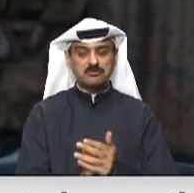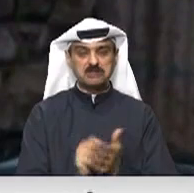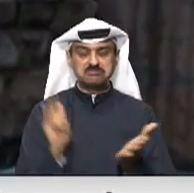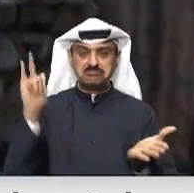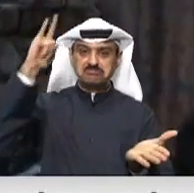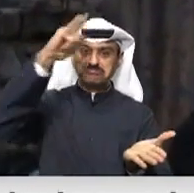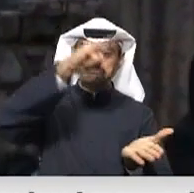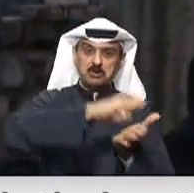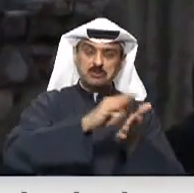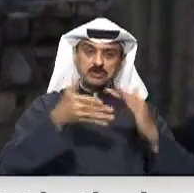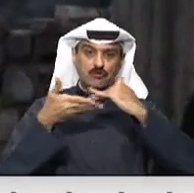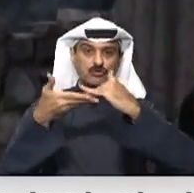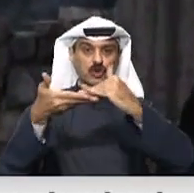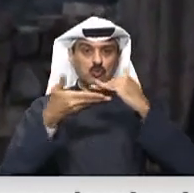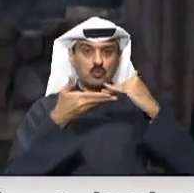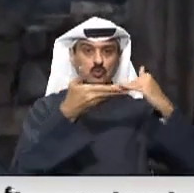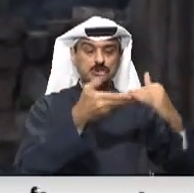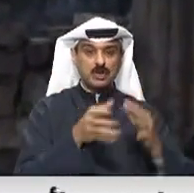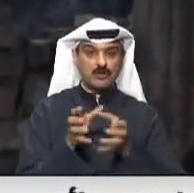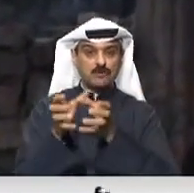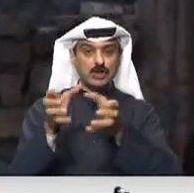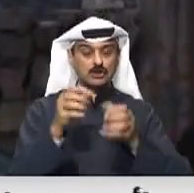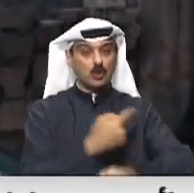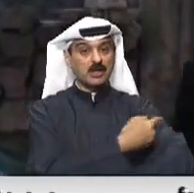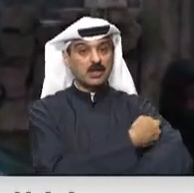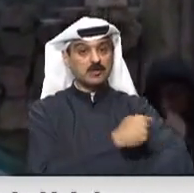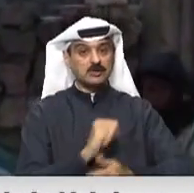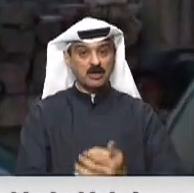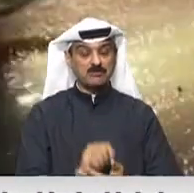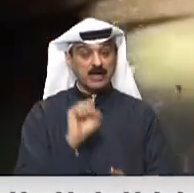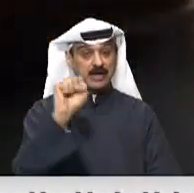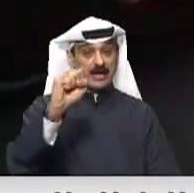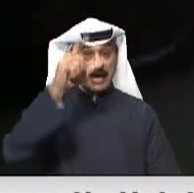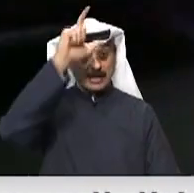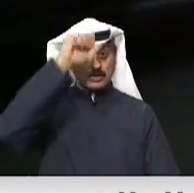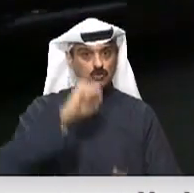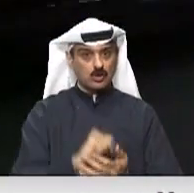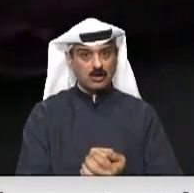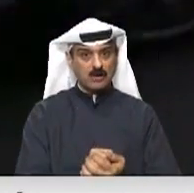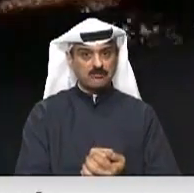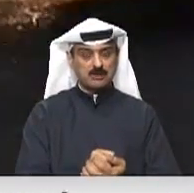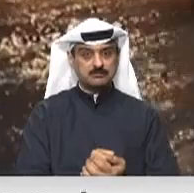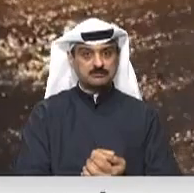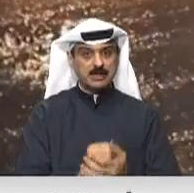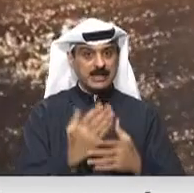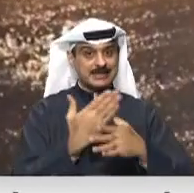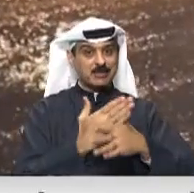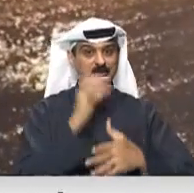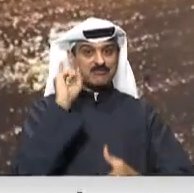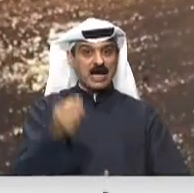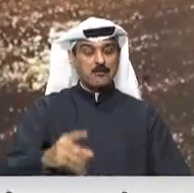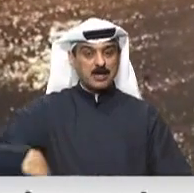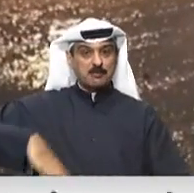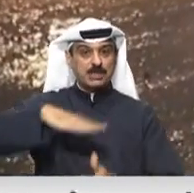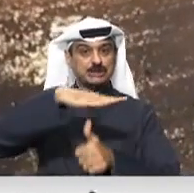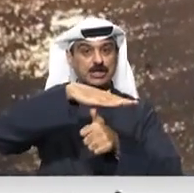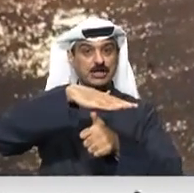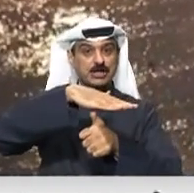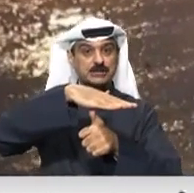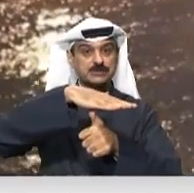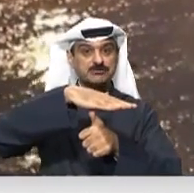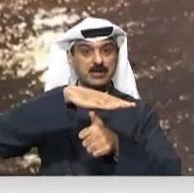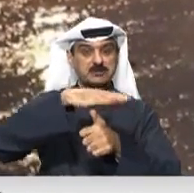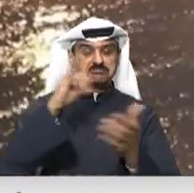لإرسال المساعدات والطواقم الطبية إلى تركيا عقب صدور التوجيهات من أمير البلاد الشيخ نواف